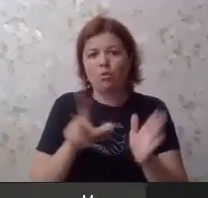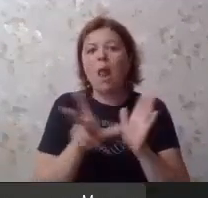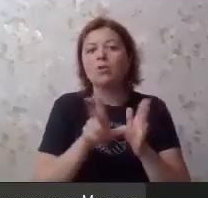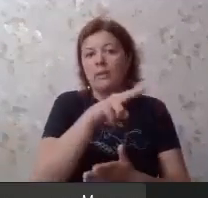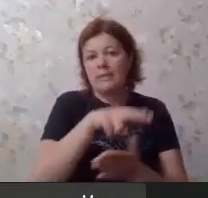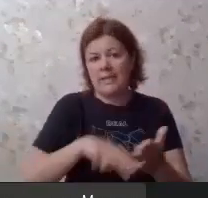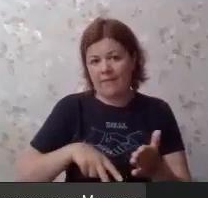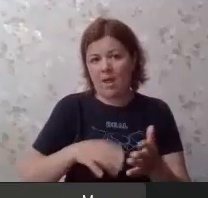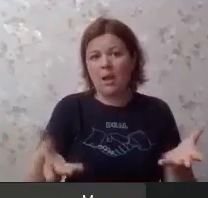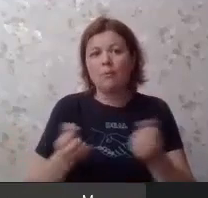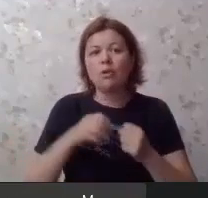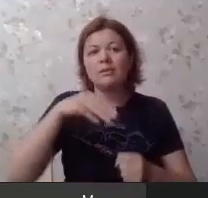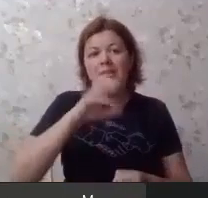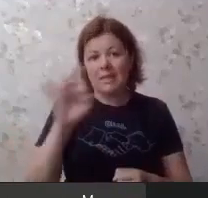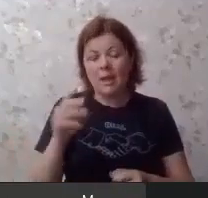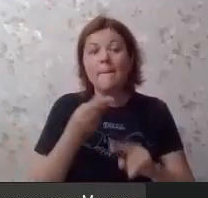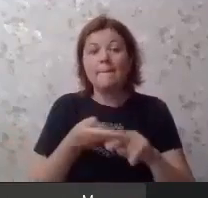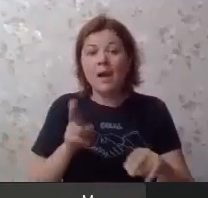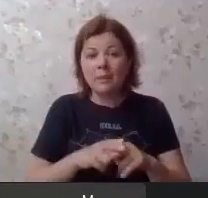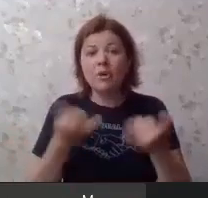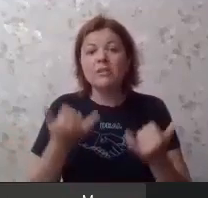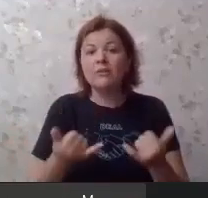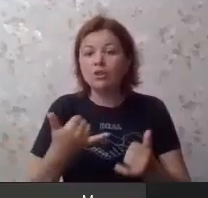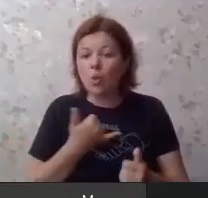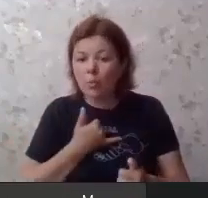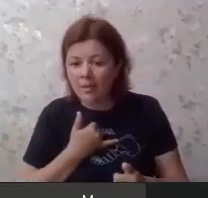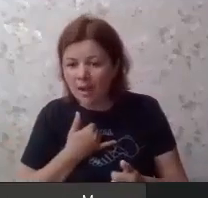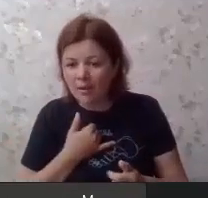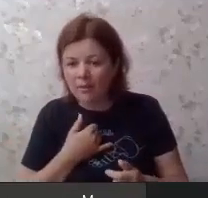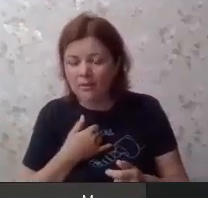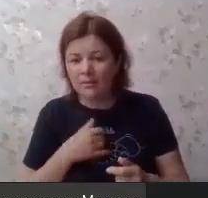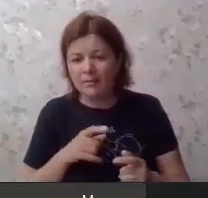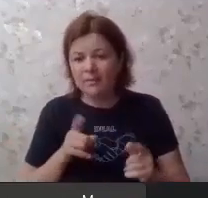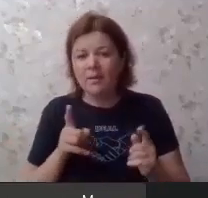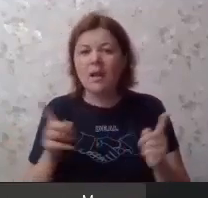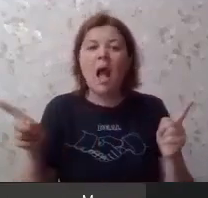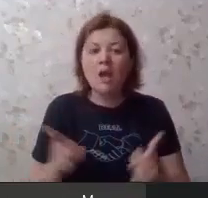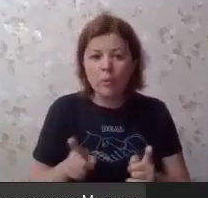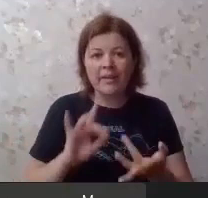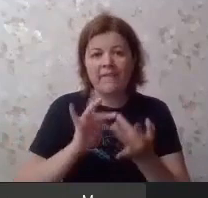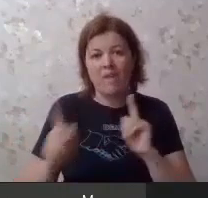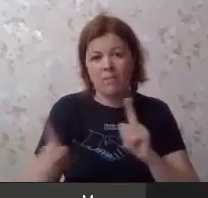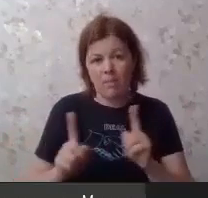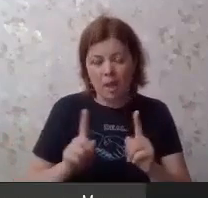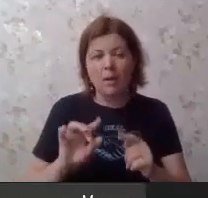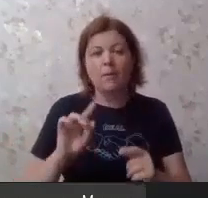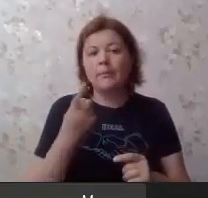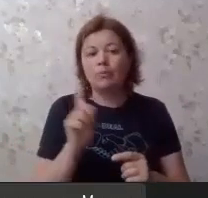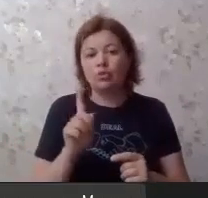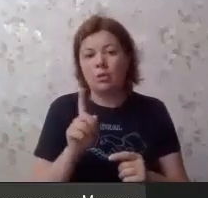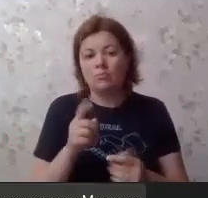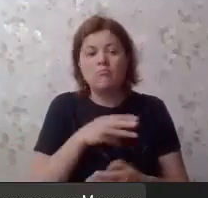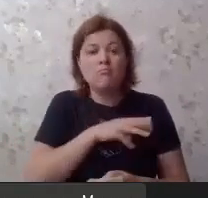именно поэтому у меня всем получился такой маленький, так сказать, такой коротенький вебинар, потому что